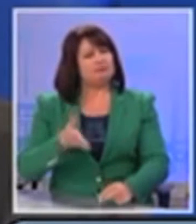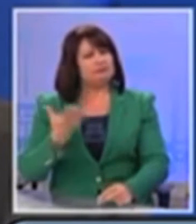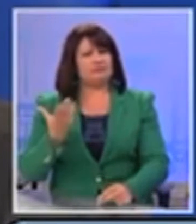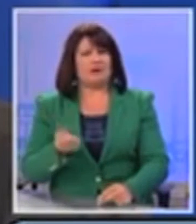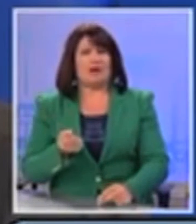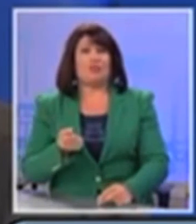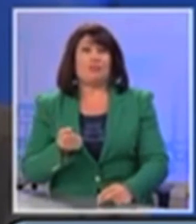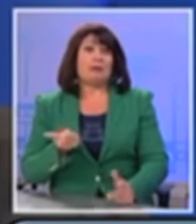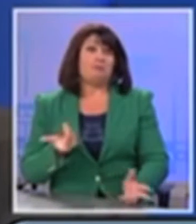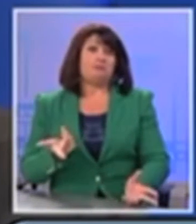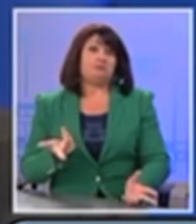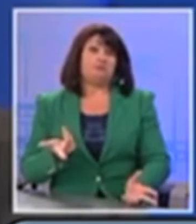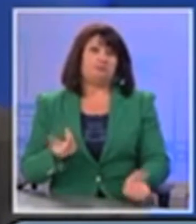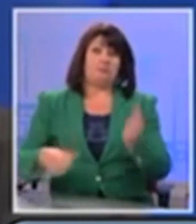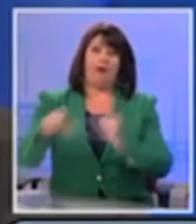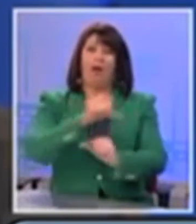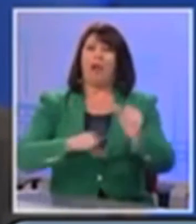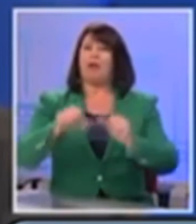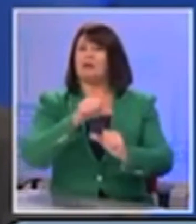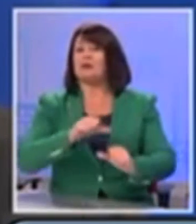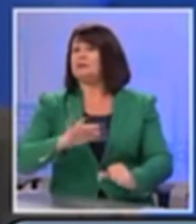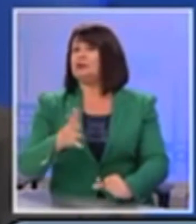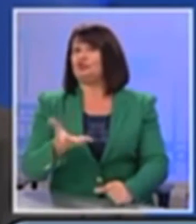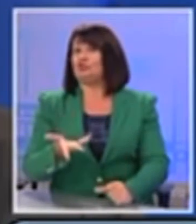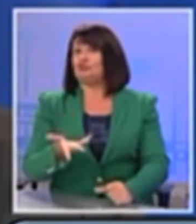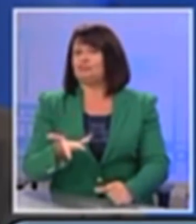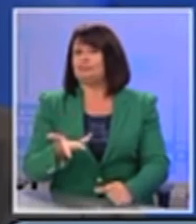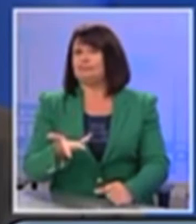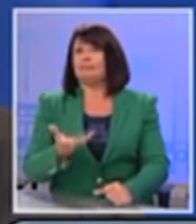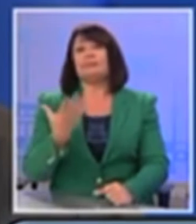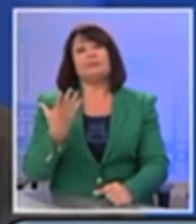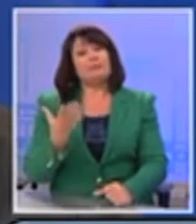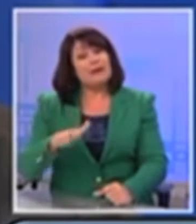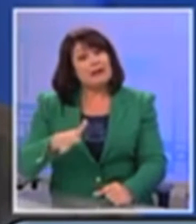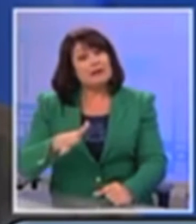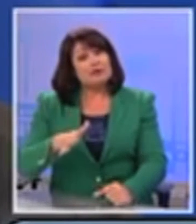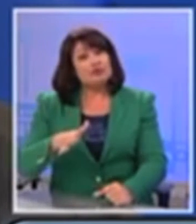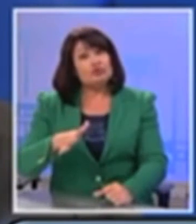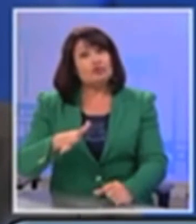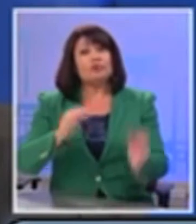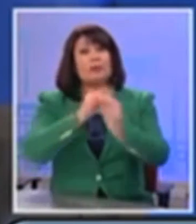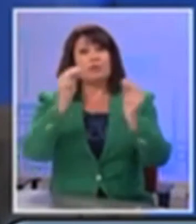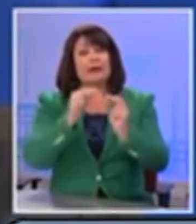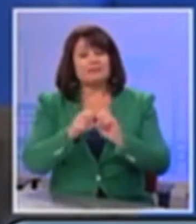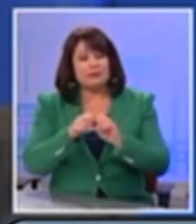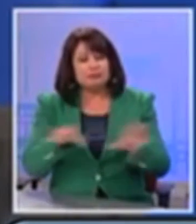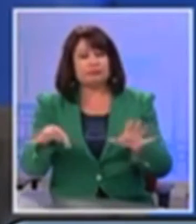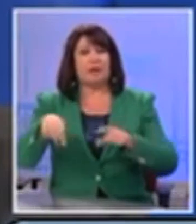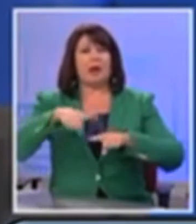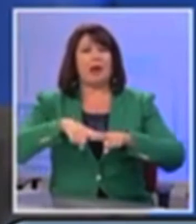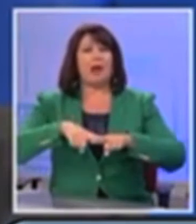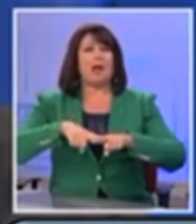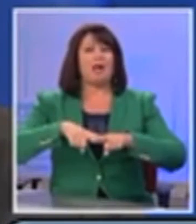effet en retour sur la Grèce et sur les autres pays européens soumis à des